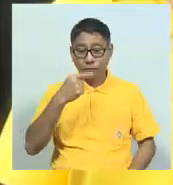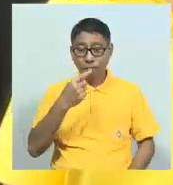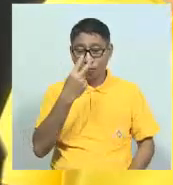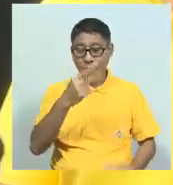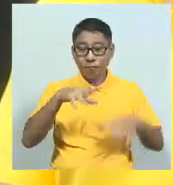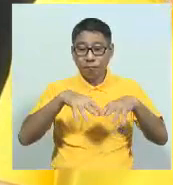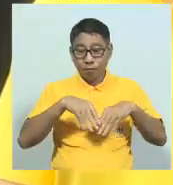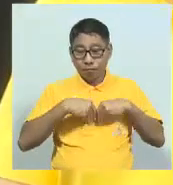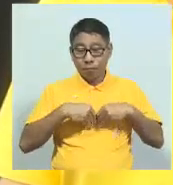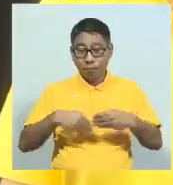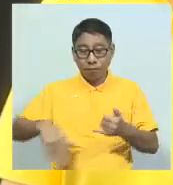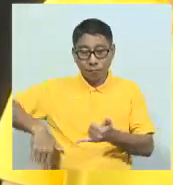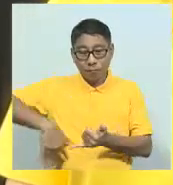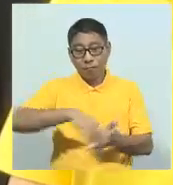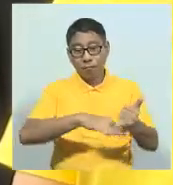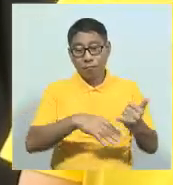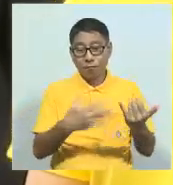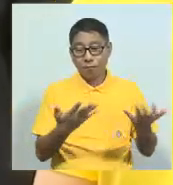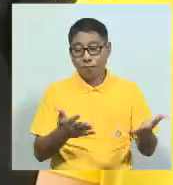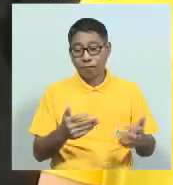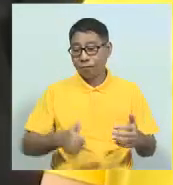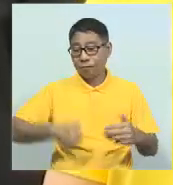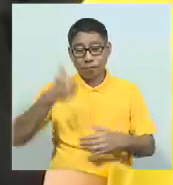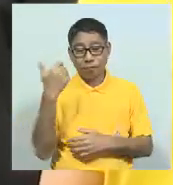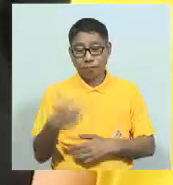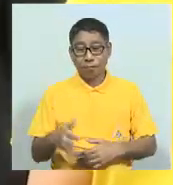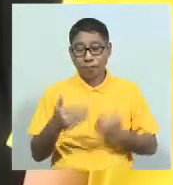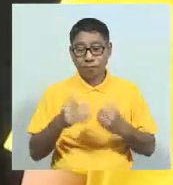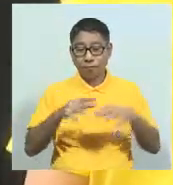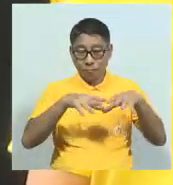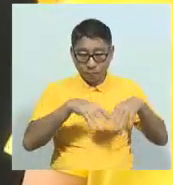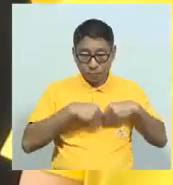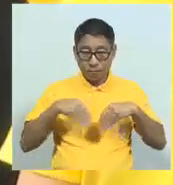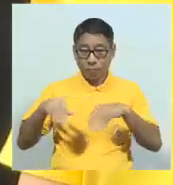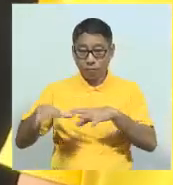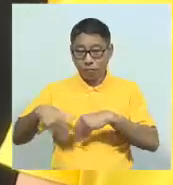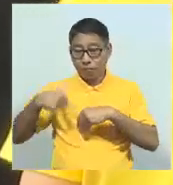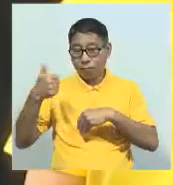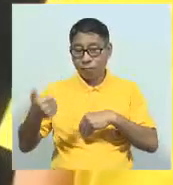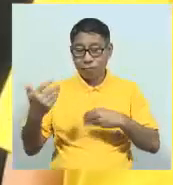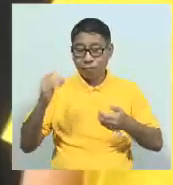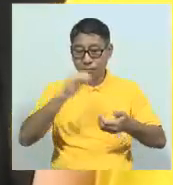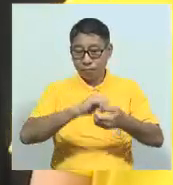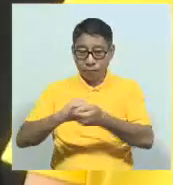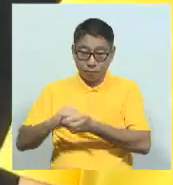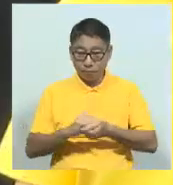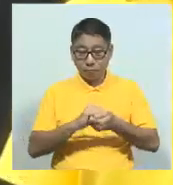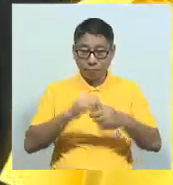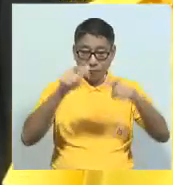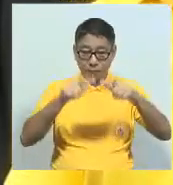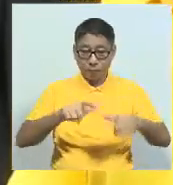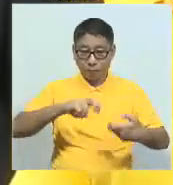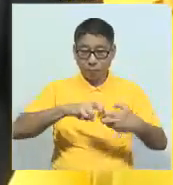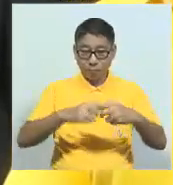ยแต่เราทิ้งคนที่ไม่เห็นด้วยมันก็ไปไม่ได้หมดอ่ะมันต้องคนเห็นด้วยและคนไม่เห็นด้วยต้องค่อยๆลดเพรสเชอร์ลงไปทำให้เข